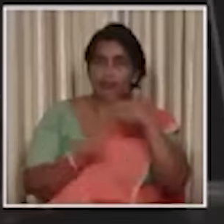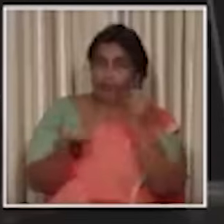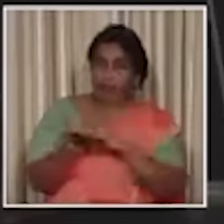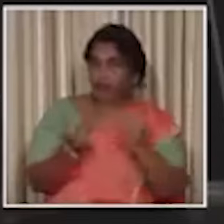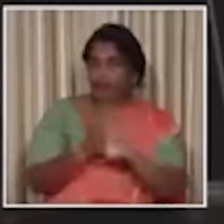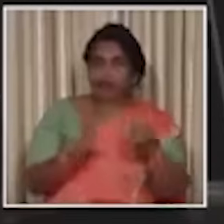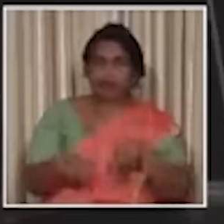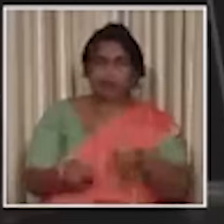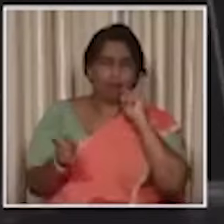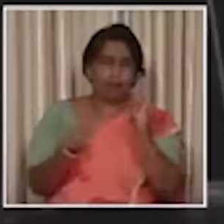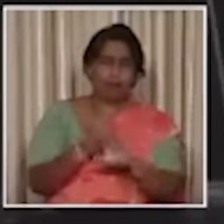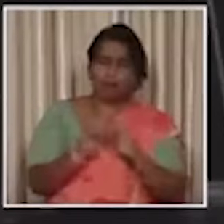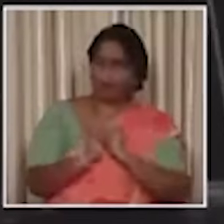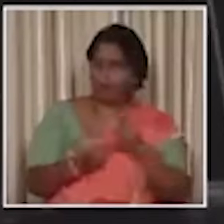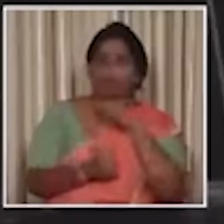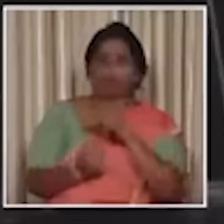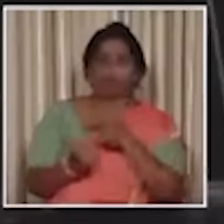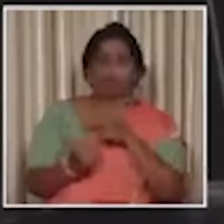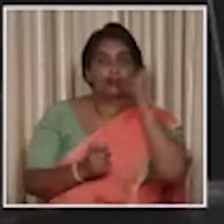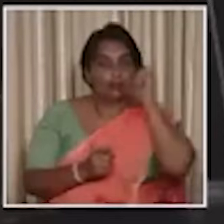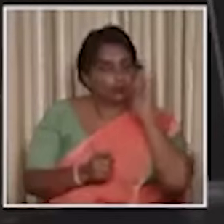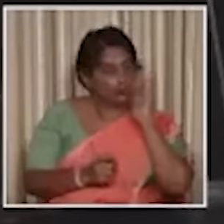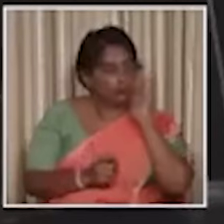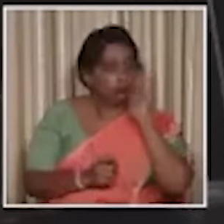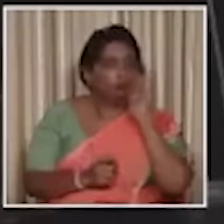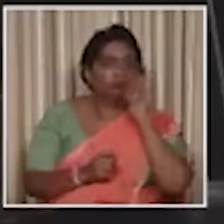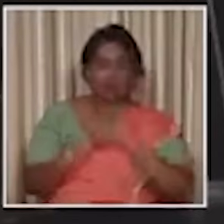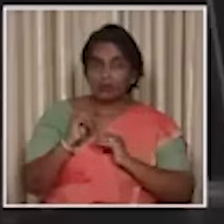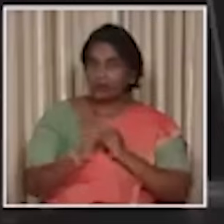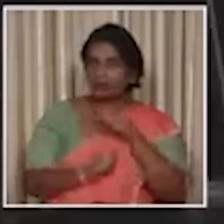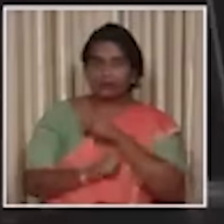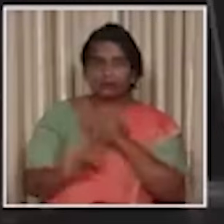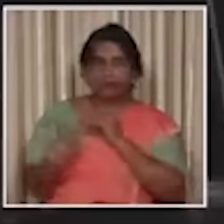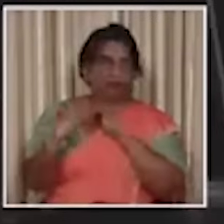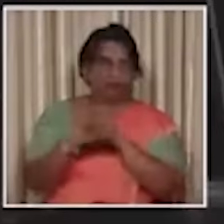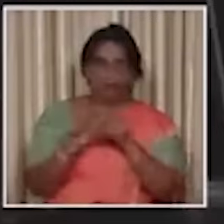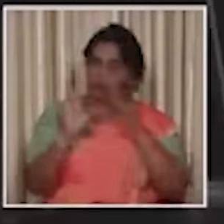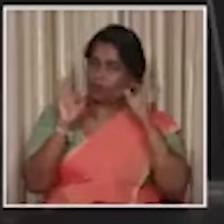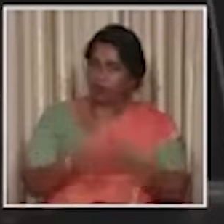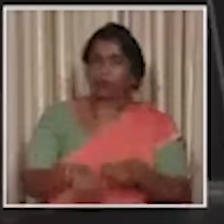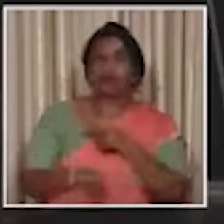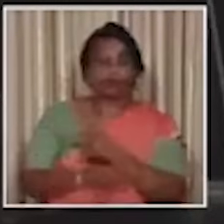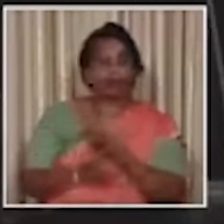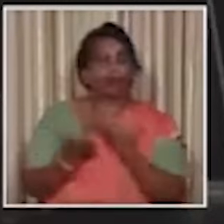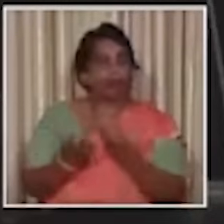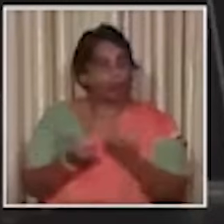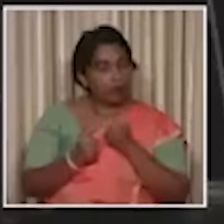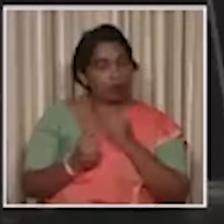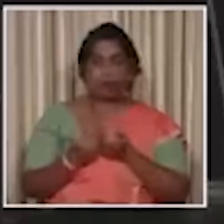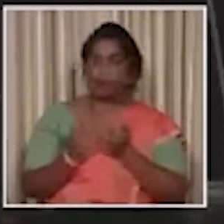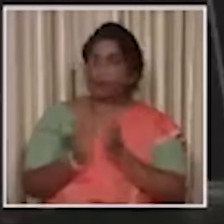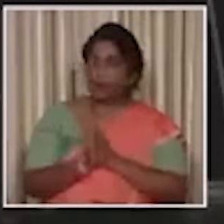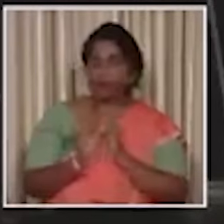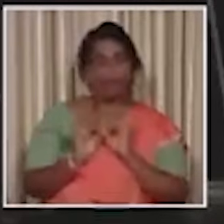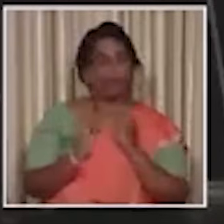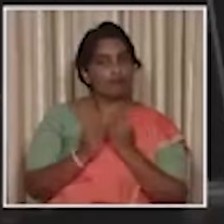வகையில் தங்களின் பிள்ளைகளை அவர்கள் புதைக்கப்பட்ட நிலங்களில் சென்று வழிபடுவதற்கும் விளக்கேற்றுவதற்கும் கண்ணீர் விட்டு அழுவதற்குமான